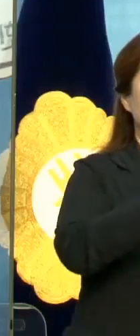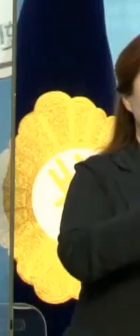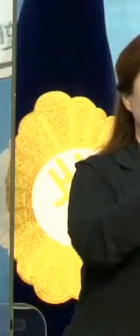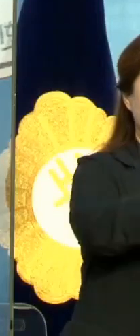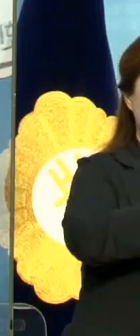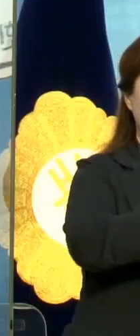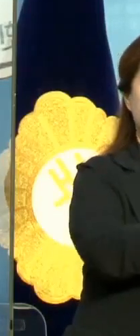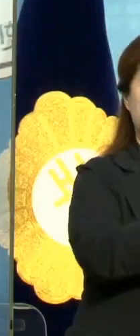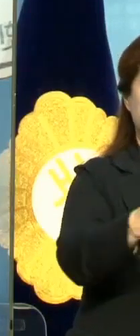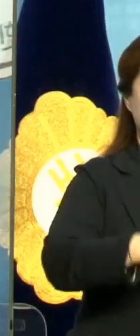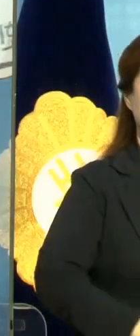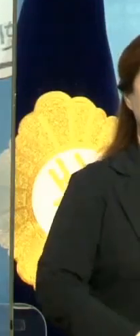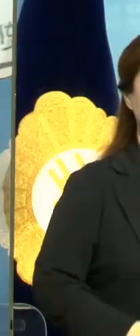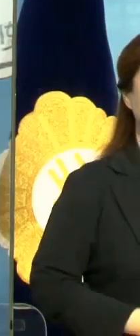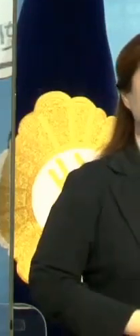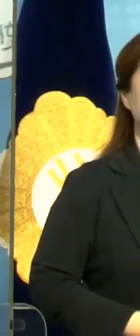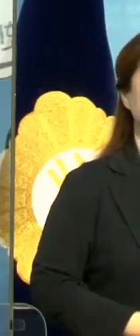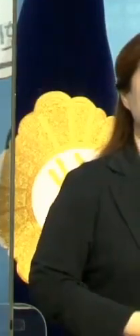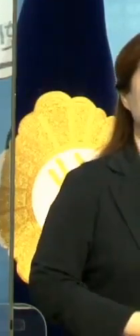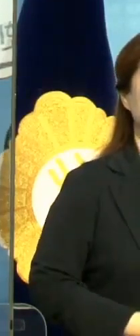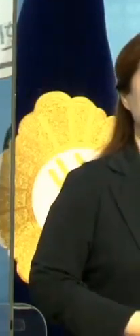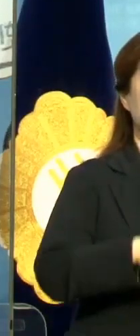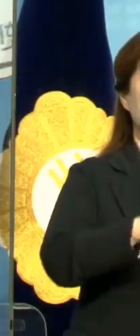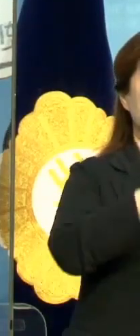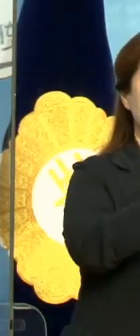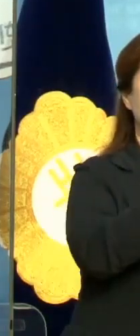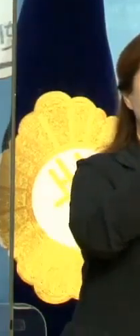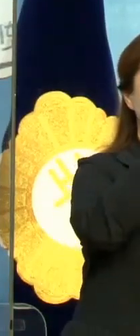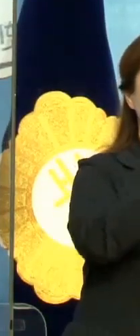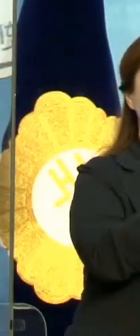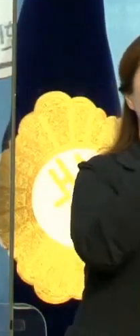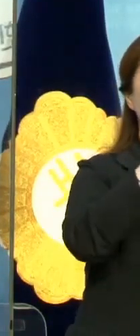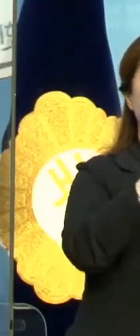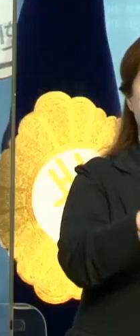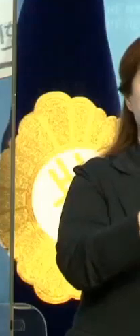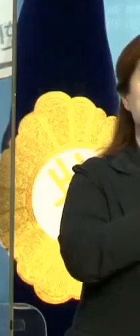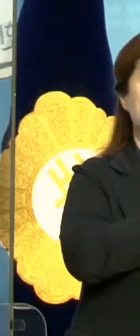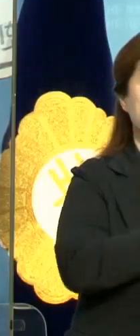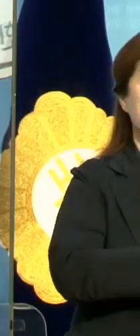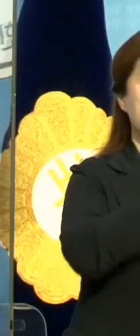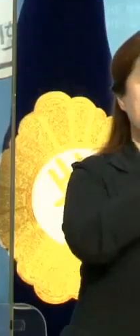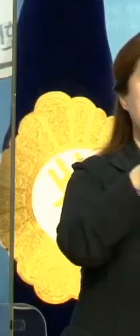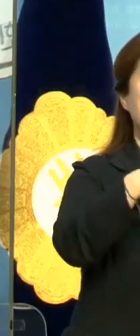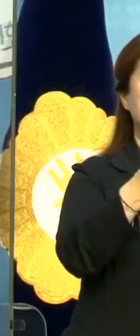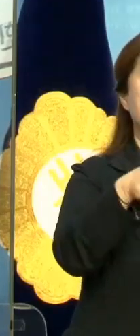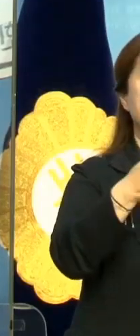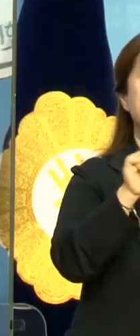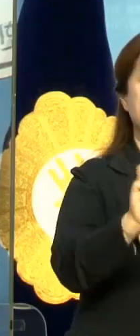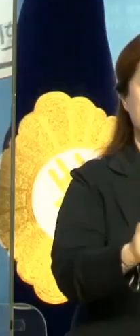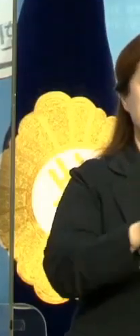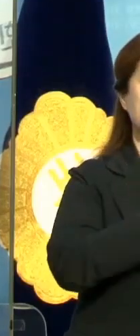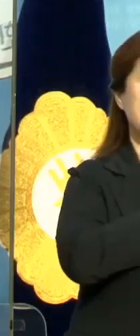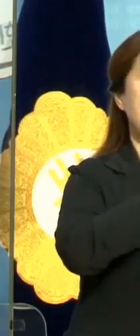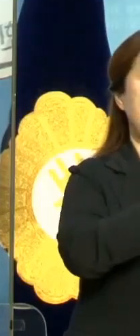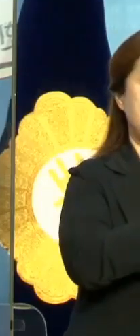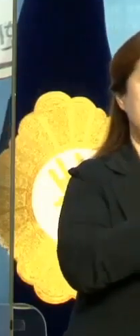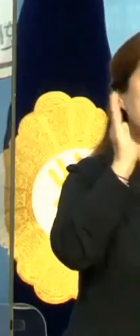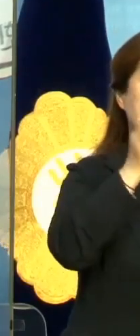년을 하겠습니다 먼저 천 주로 의원께서 박 터크 무원 관련 발언이